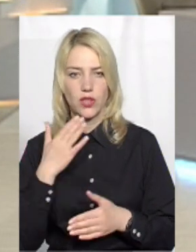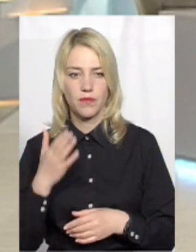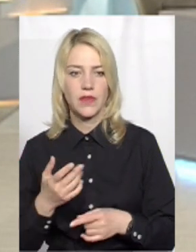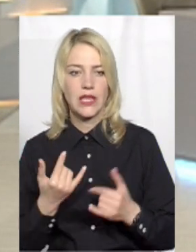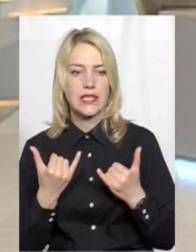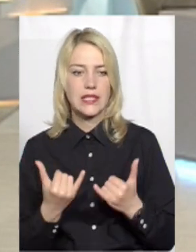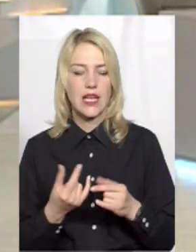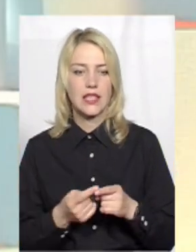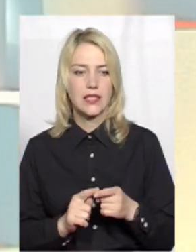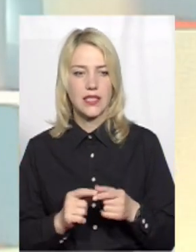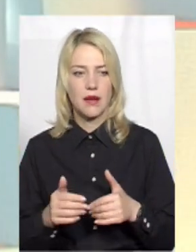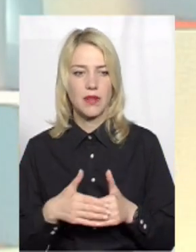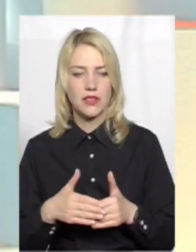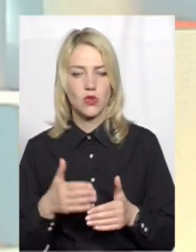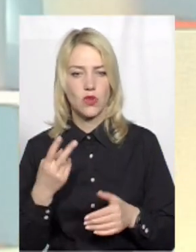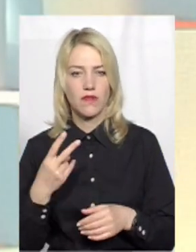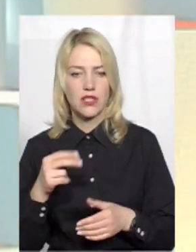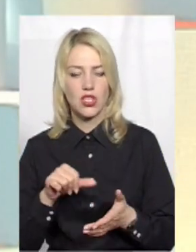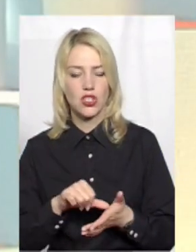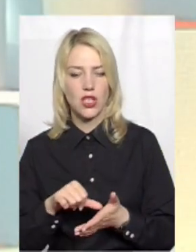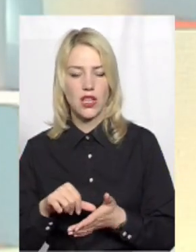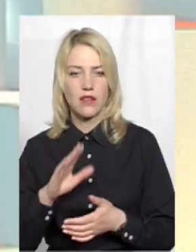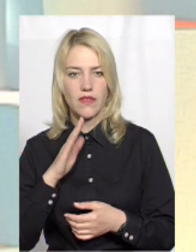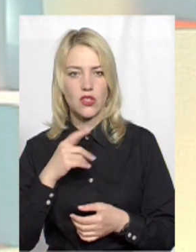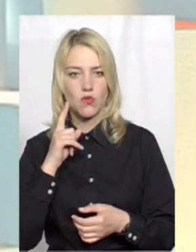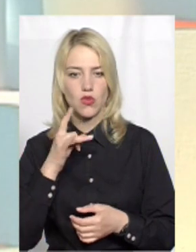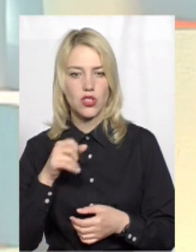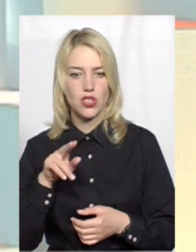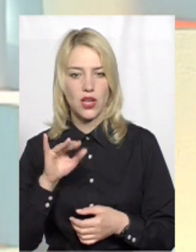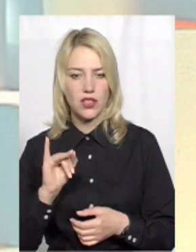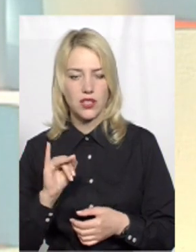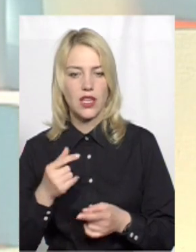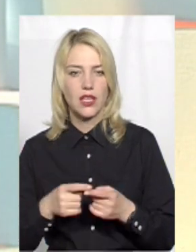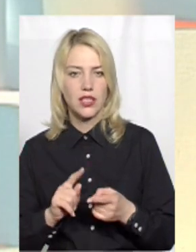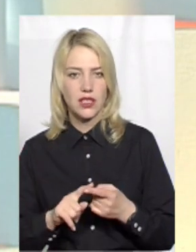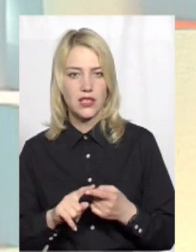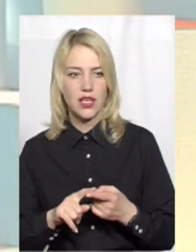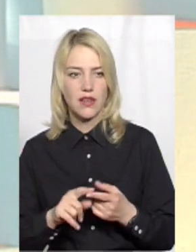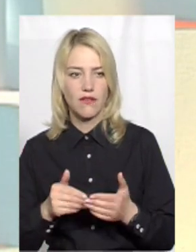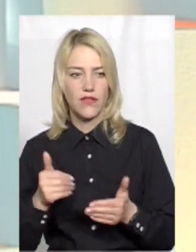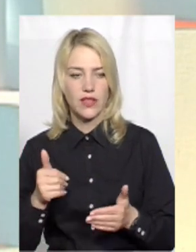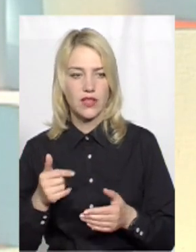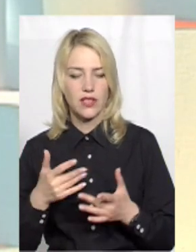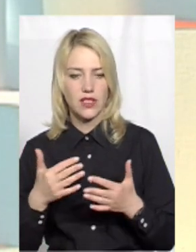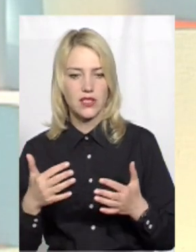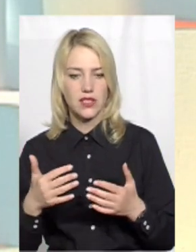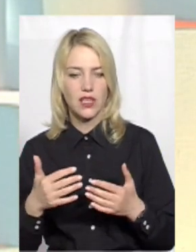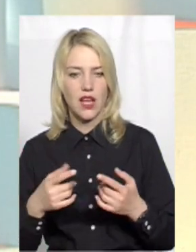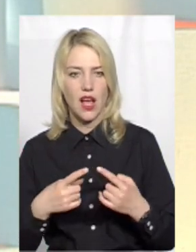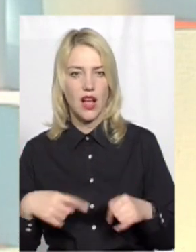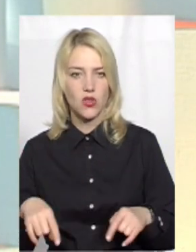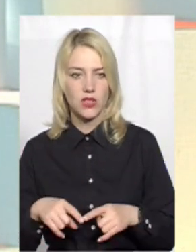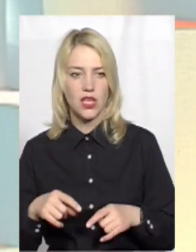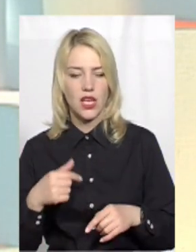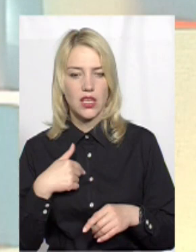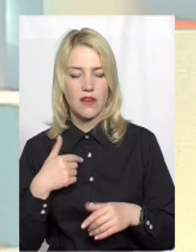Зараз це близько 20 членів у нашій молодіжній раді, і це люди з дуже різних галузей. І